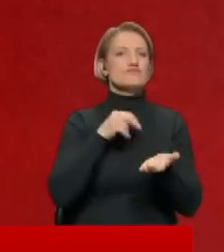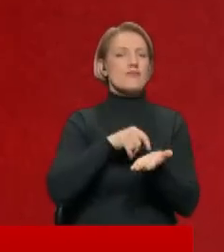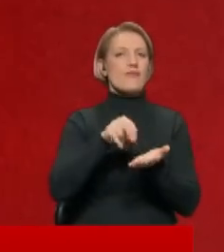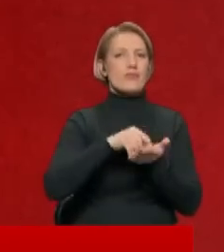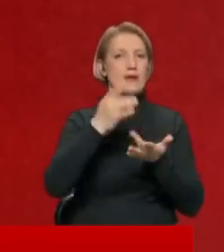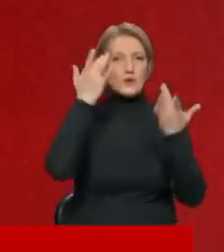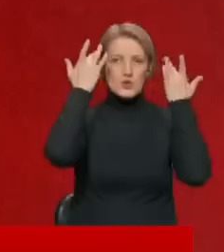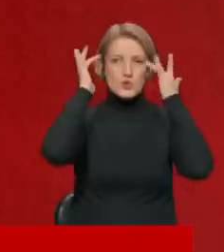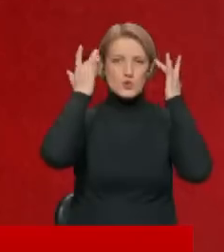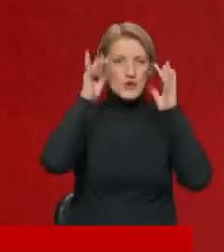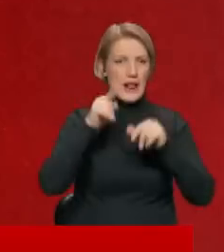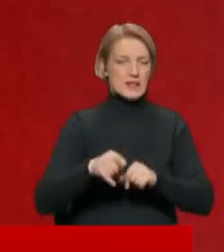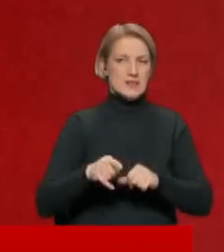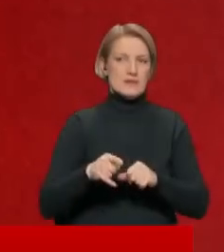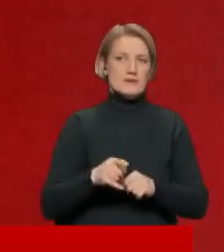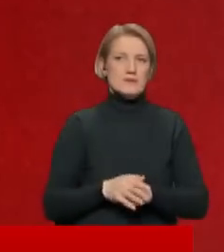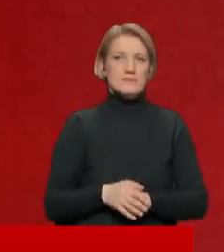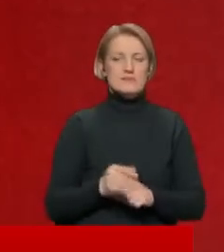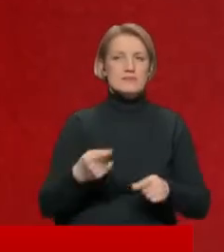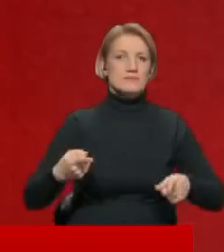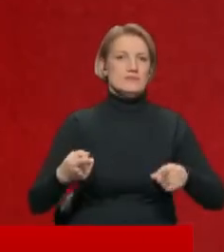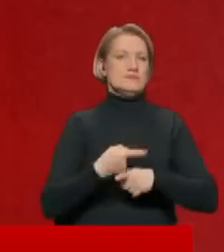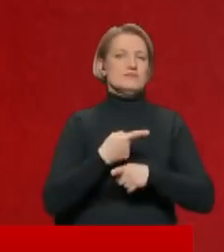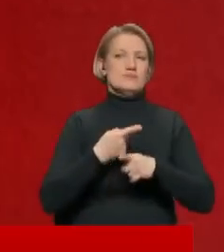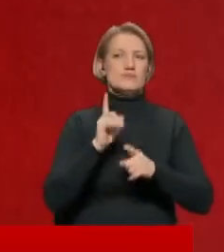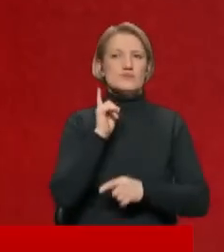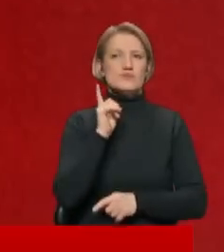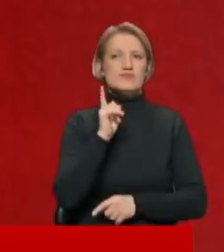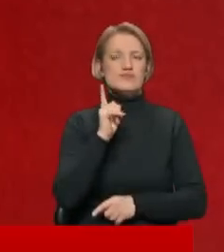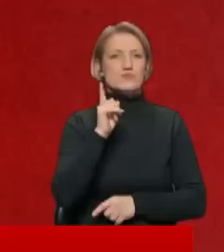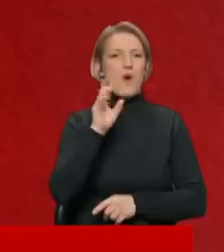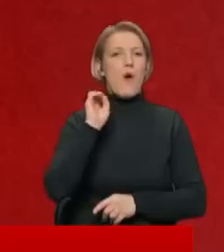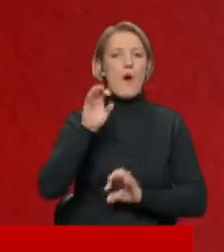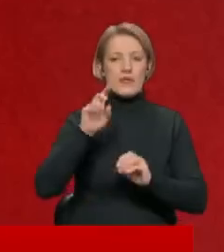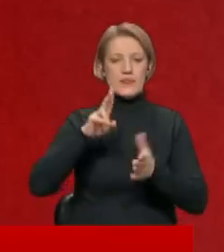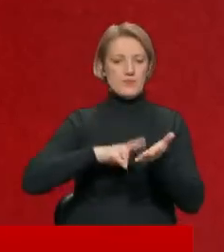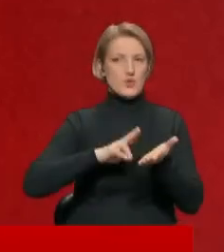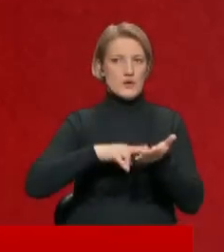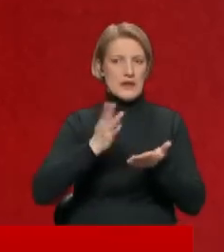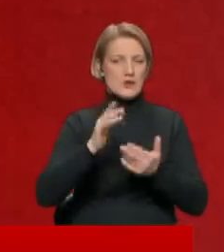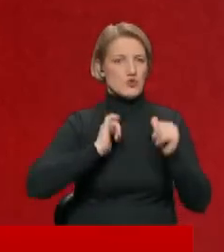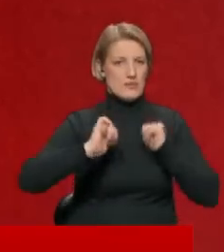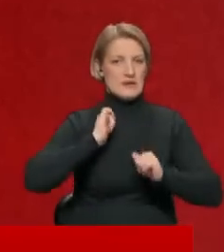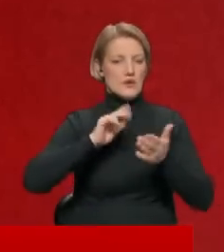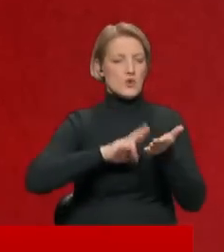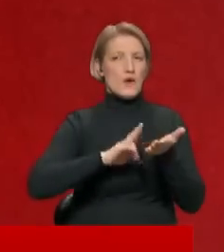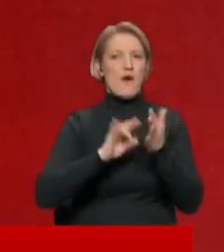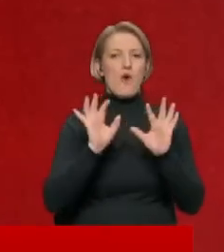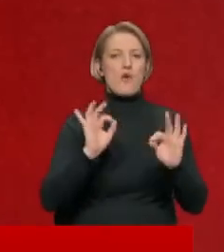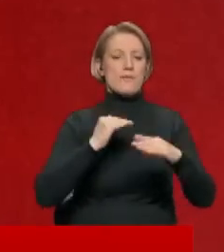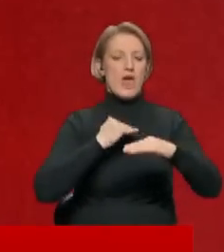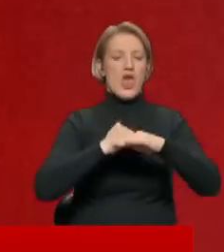kültürel kodlar pek çok sahada öğretim üyelerinden başlayalım önemli